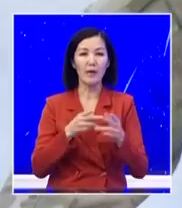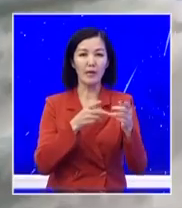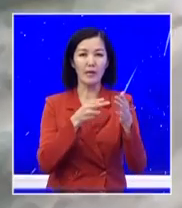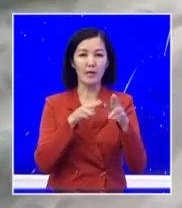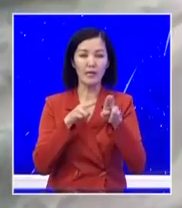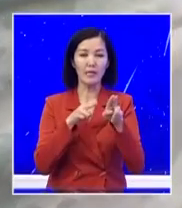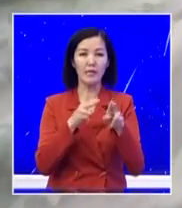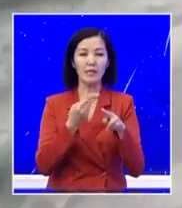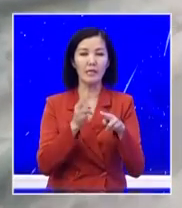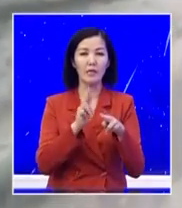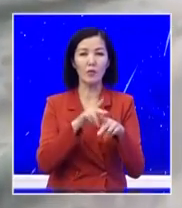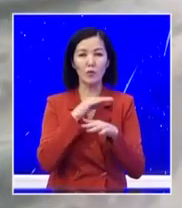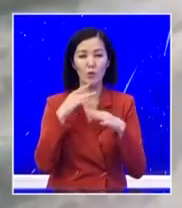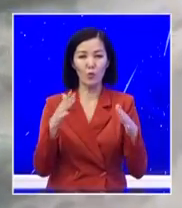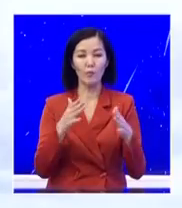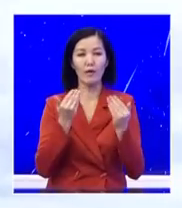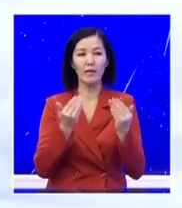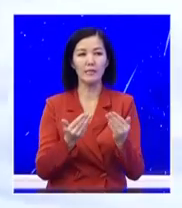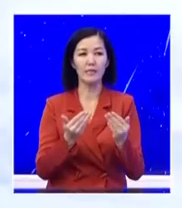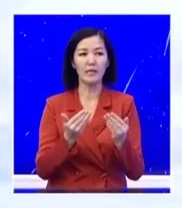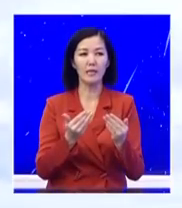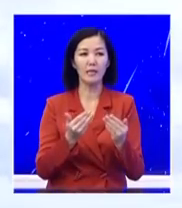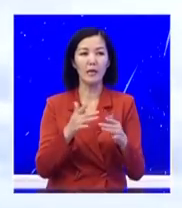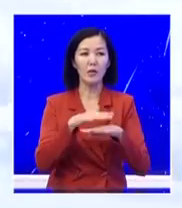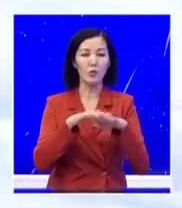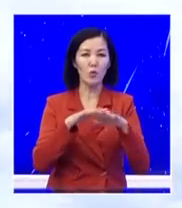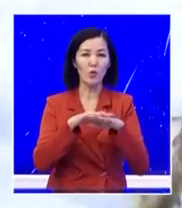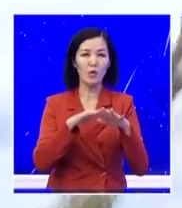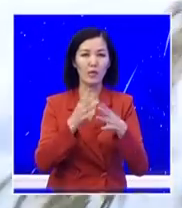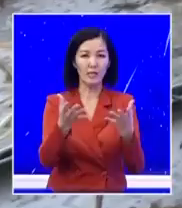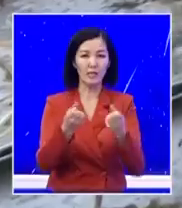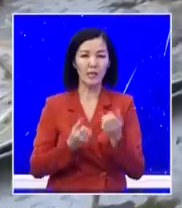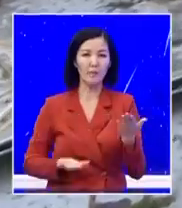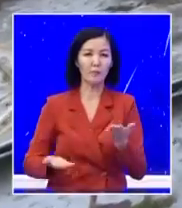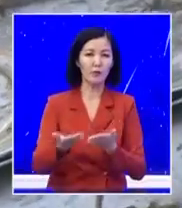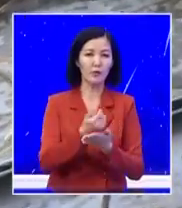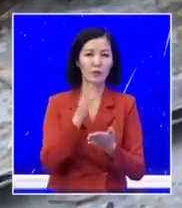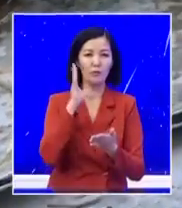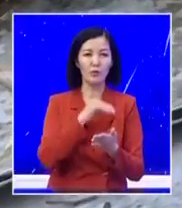емес, оңтайлы сәтті пайдаланып, құралдарын көлге тастап үлгереді.